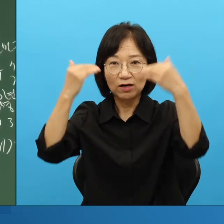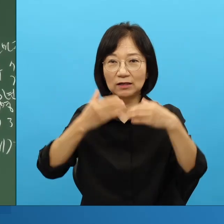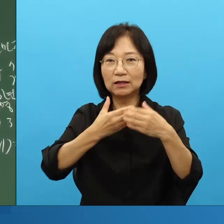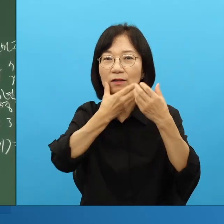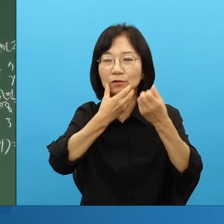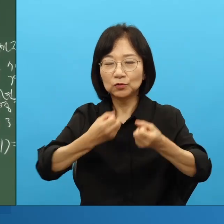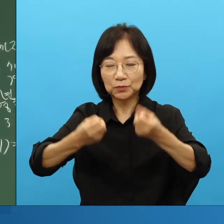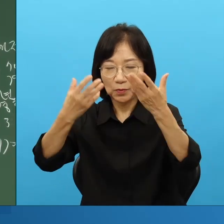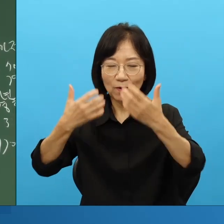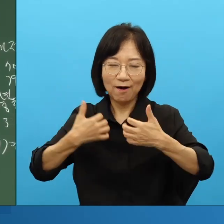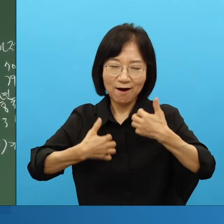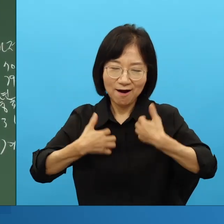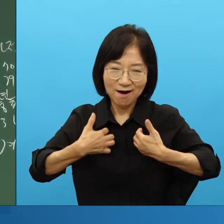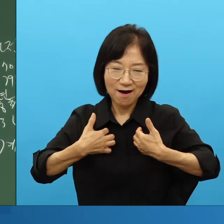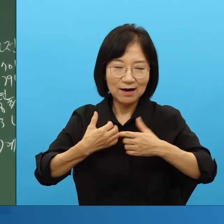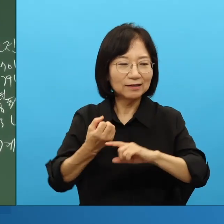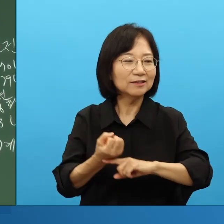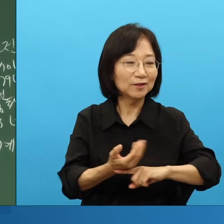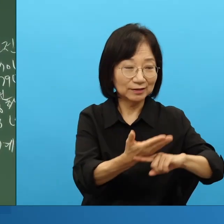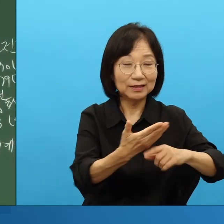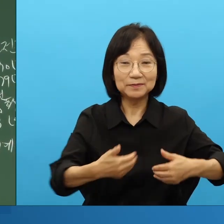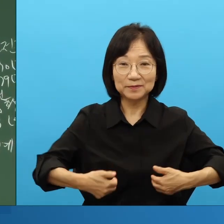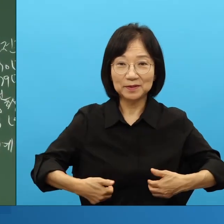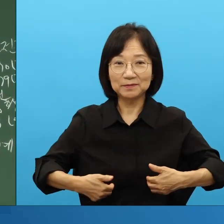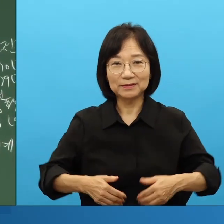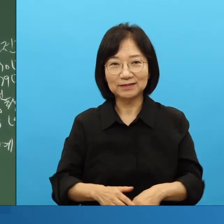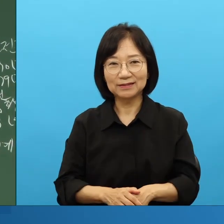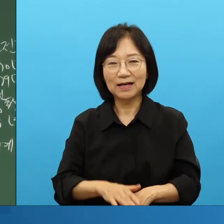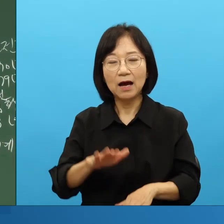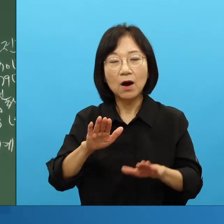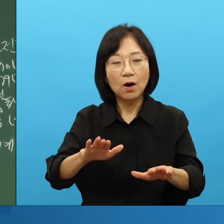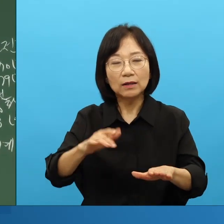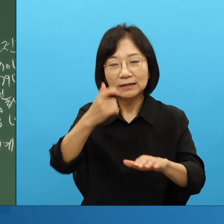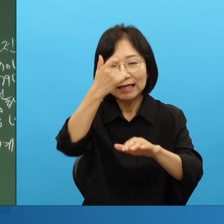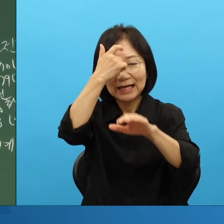我们的大人们边享受这个祝福边要传达。 오늘 예배하는 시간에 이 일이 벌어지고 있어요.